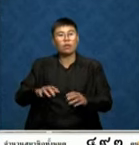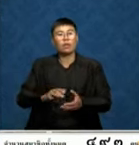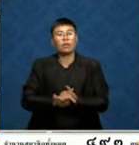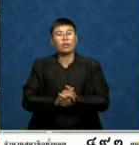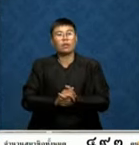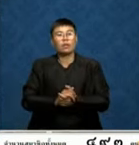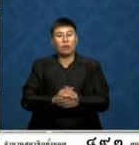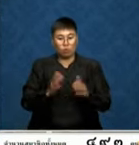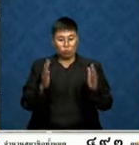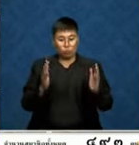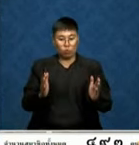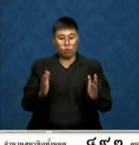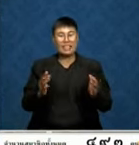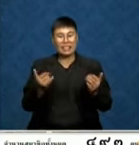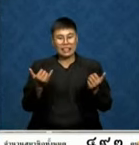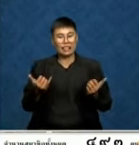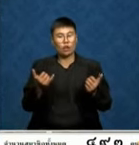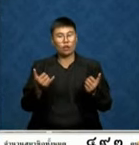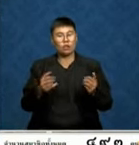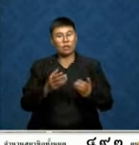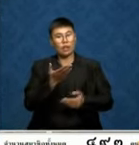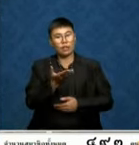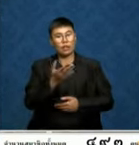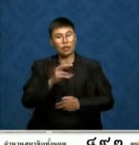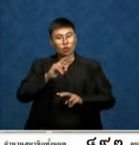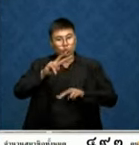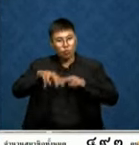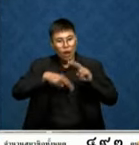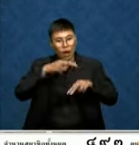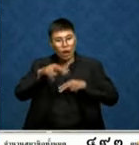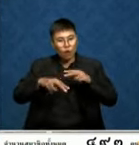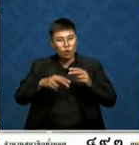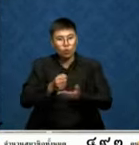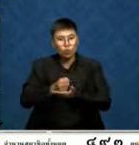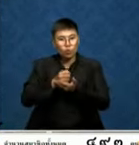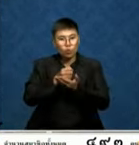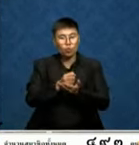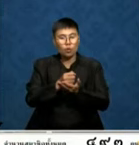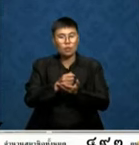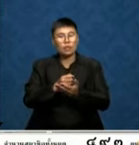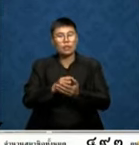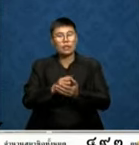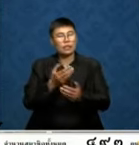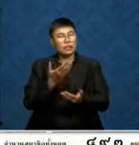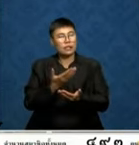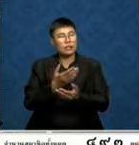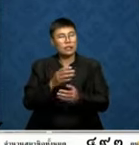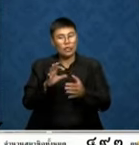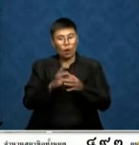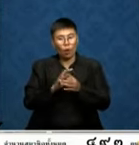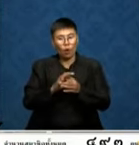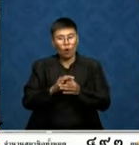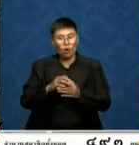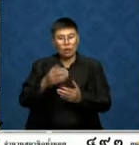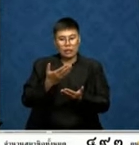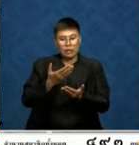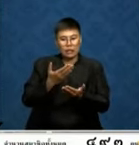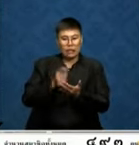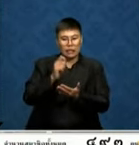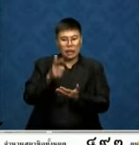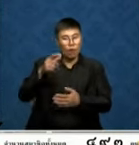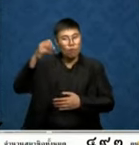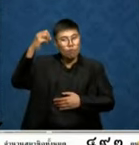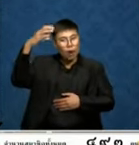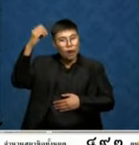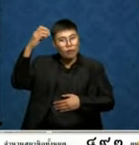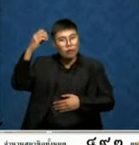านจะดูแลค่าไฟของประชาชนอย่างไรซึ่งนโยบายหลักและเป็นยุทธศาสตร์สำคัญของรัฐบา